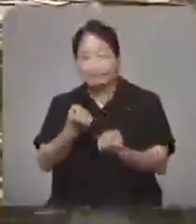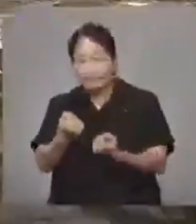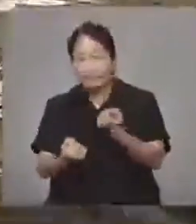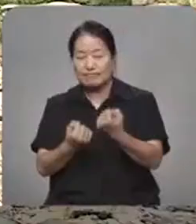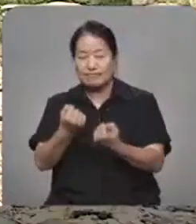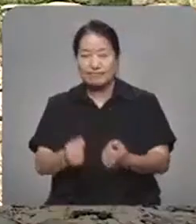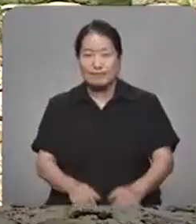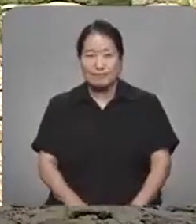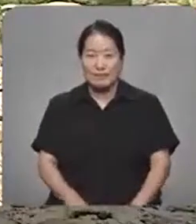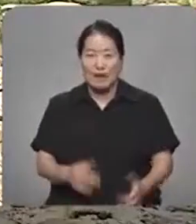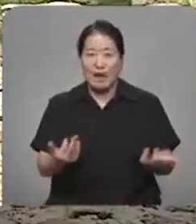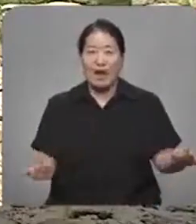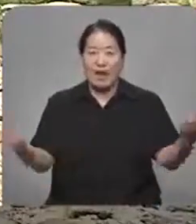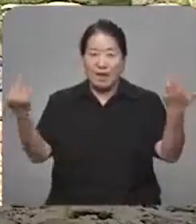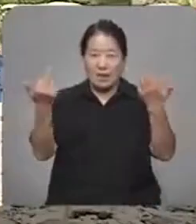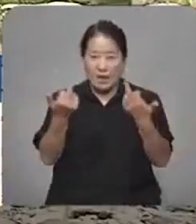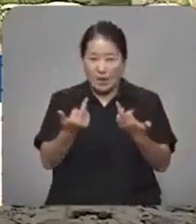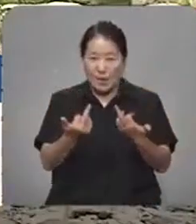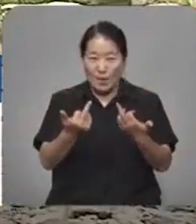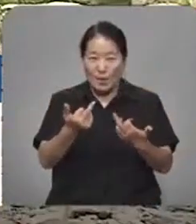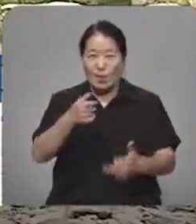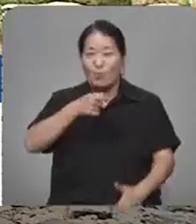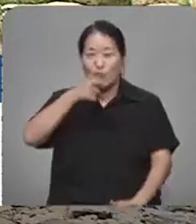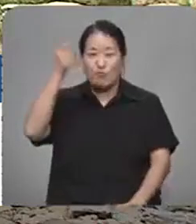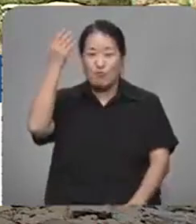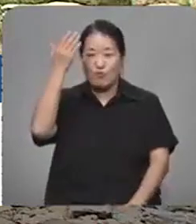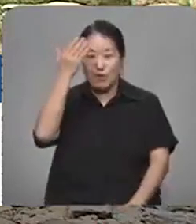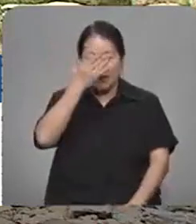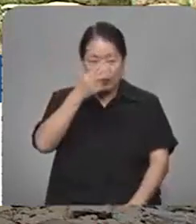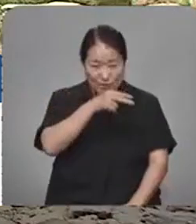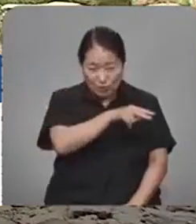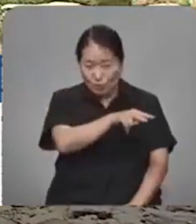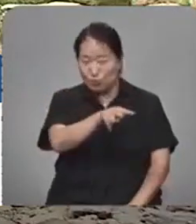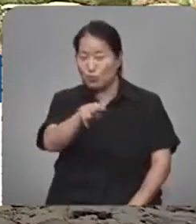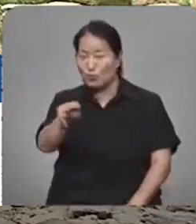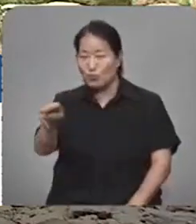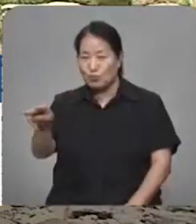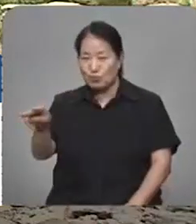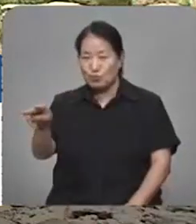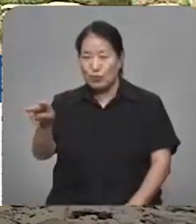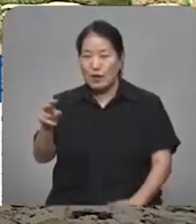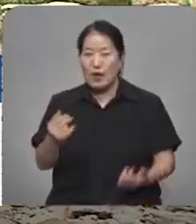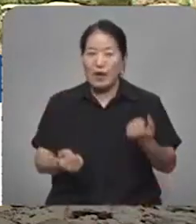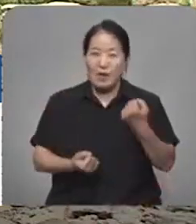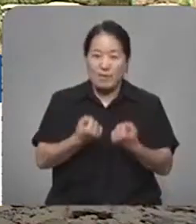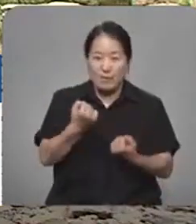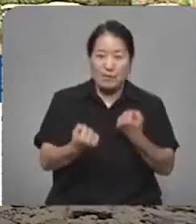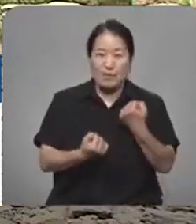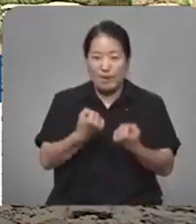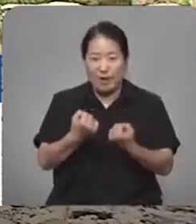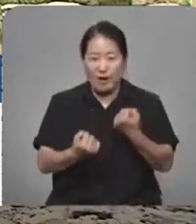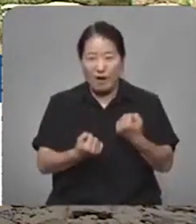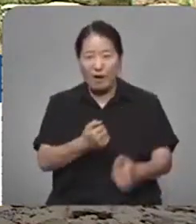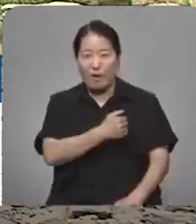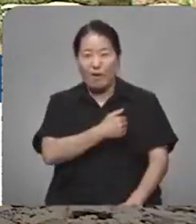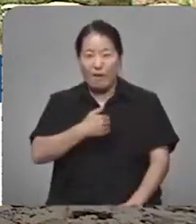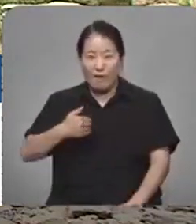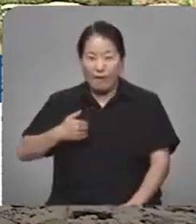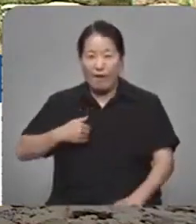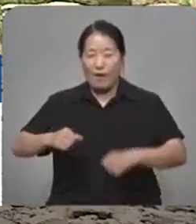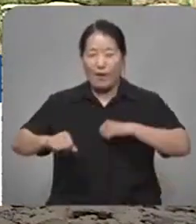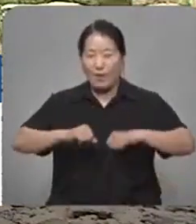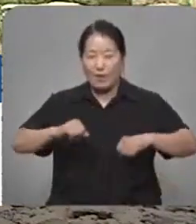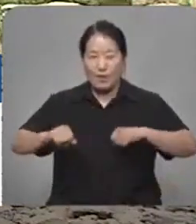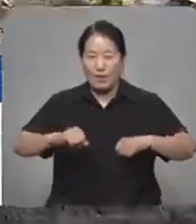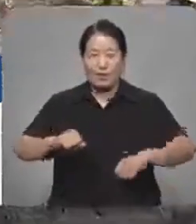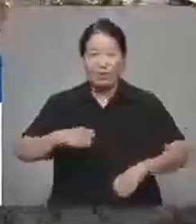계곡의 진수를 느낄 수가 있고요. 이렇게 맑은 물을 보면서 이런 그 레포츠 여가 활동을 할 수